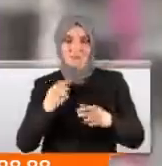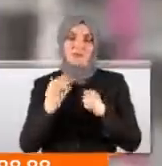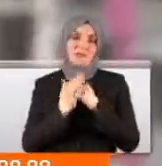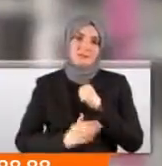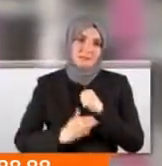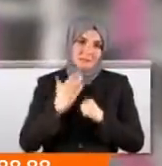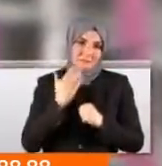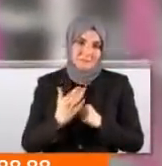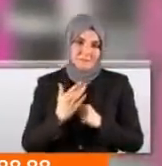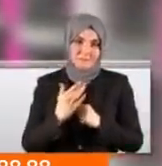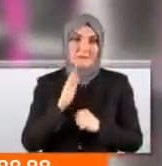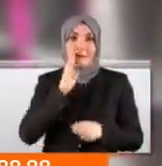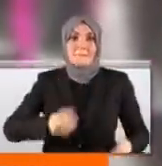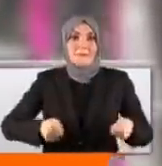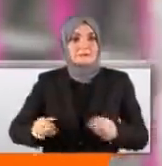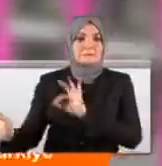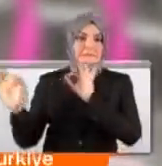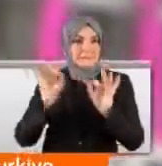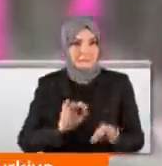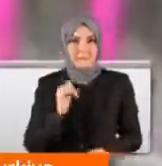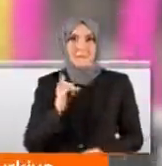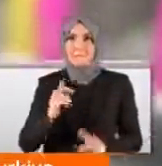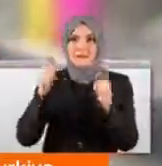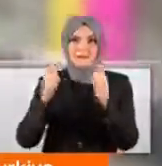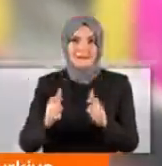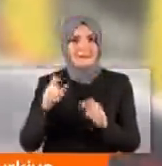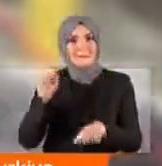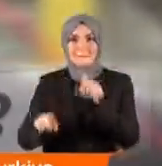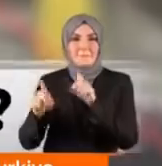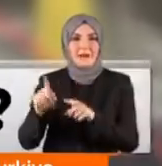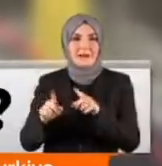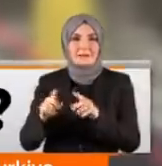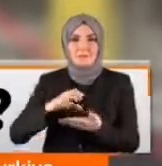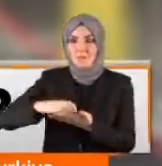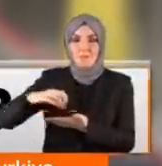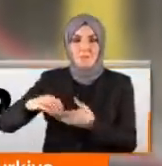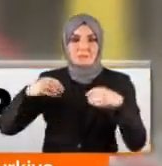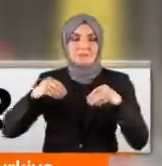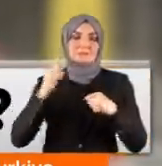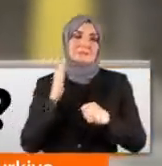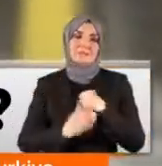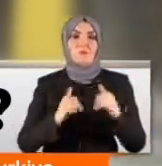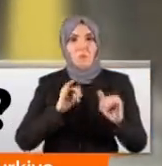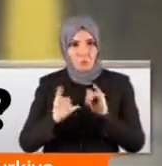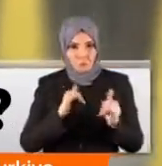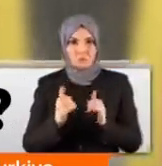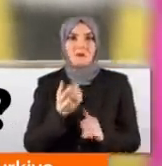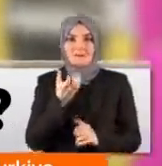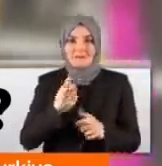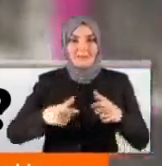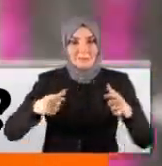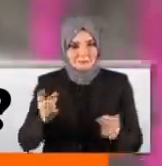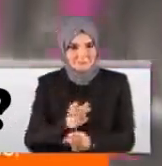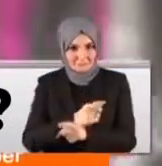16 pazarlarda olduğu gibi marketlerde bazı ürünlerin satışı yasak oyuncak züccaciyeci ve kırtasiye malzemeleri